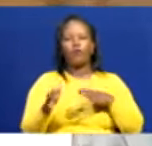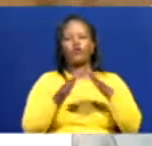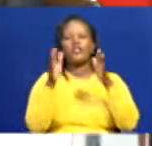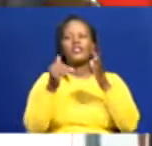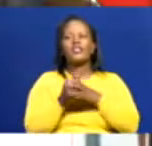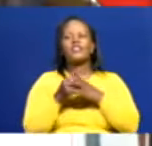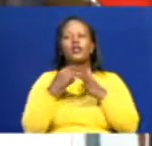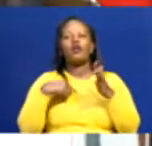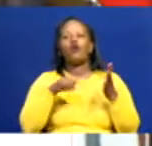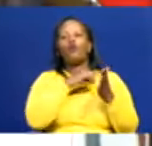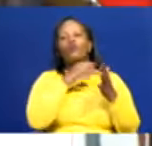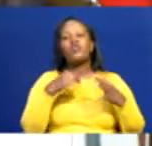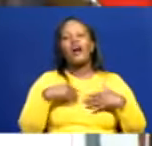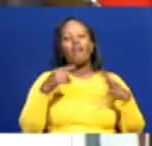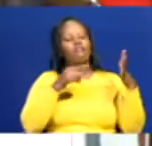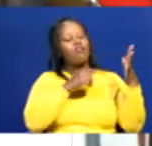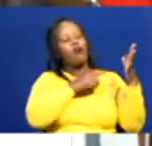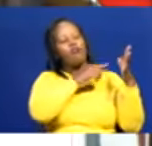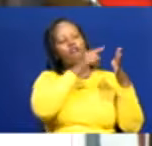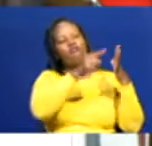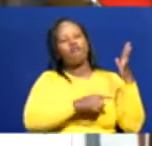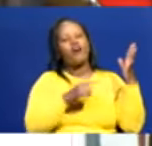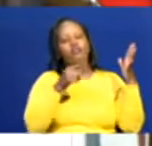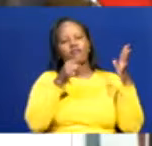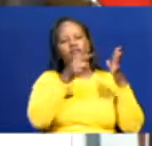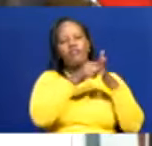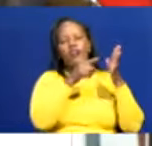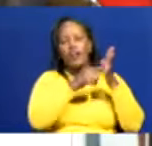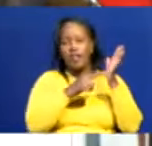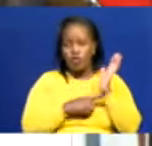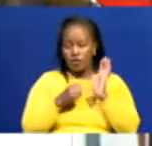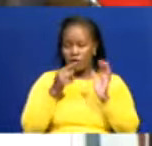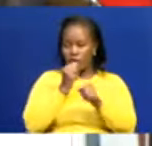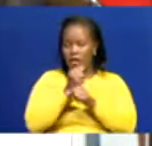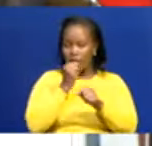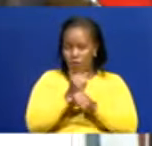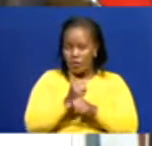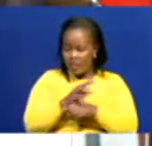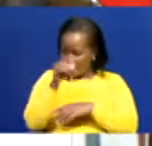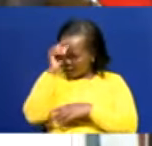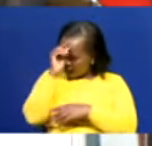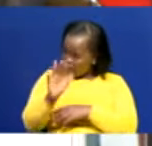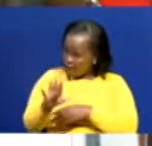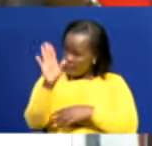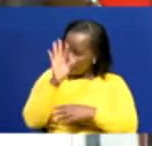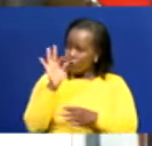mambo matano ambayo tunafanya kama serikali mliochagua